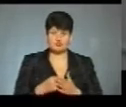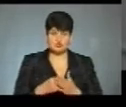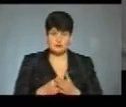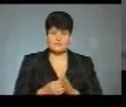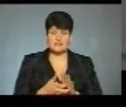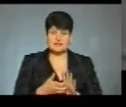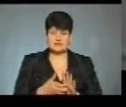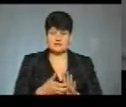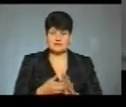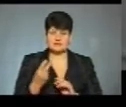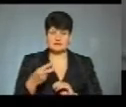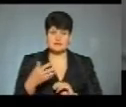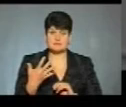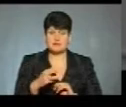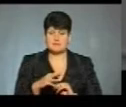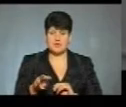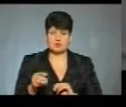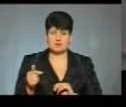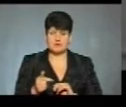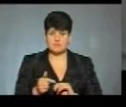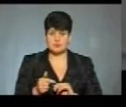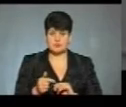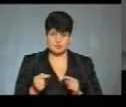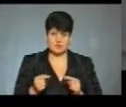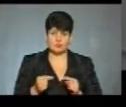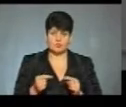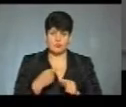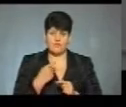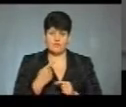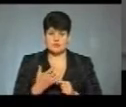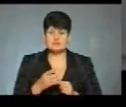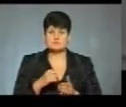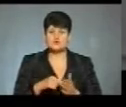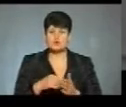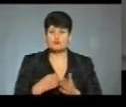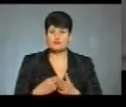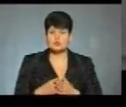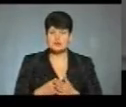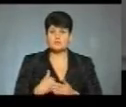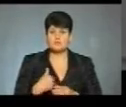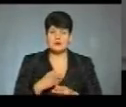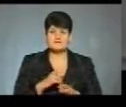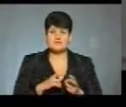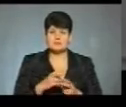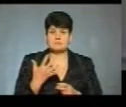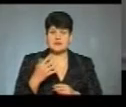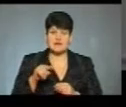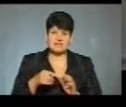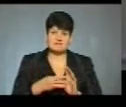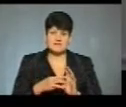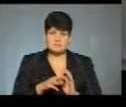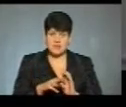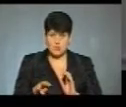не вистачає 25 мільйонів гривень, якщо так говорити. З міського бюджету ми вишукали 5,8 мільйонів,